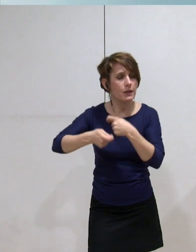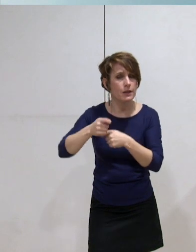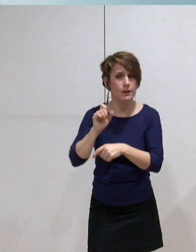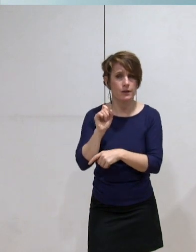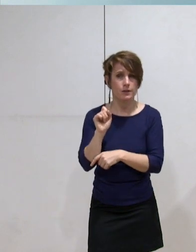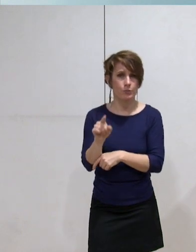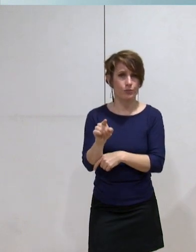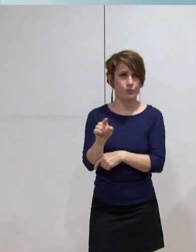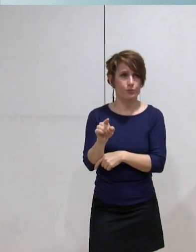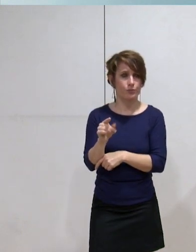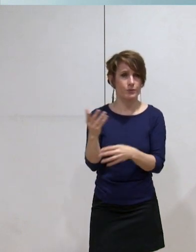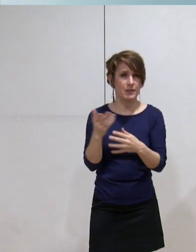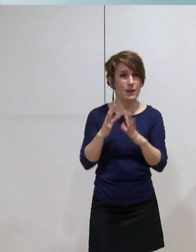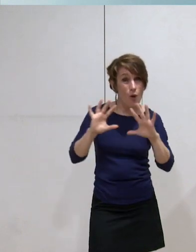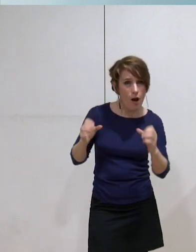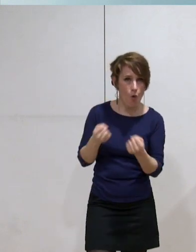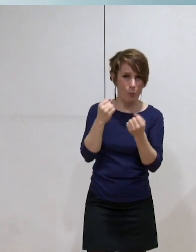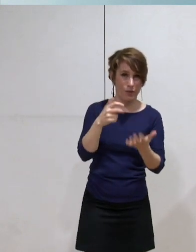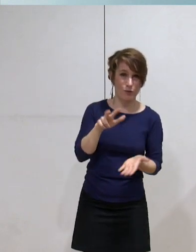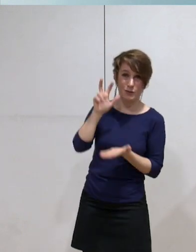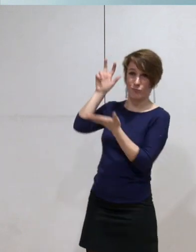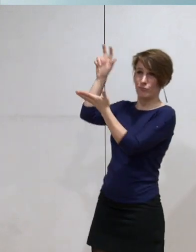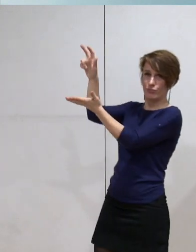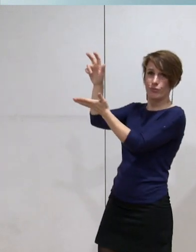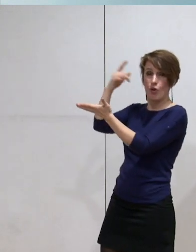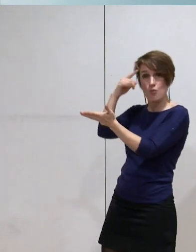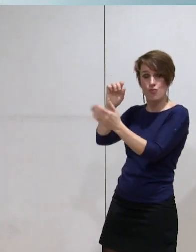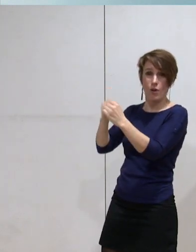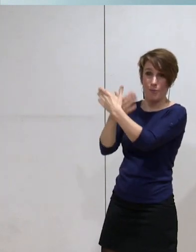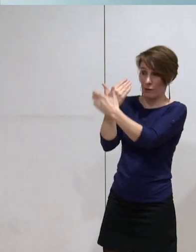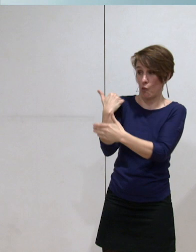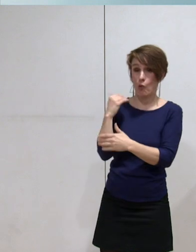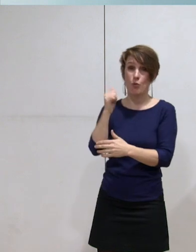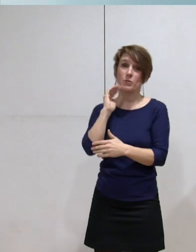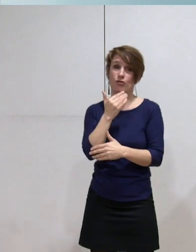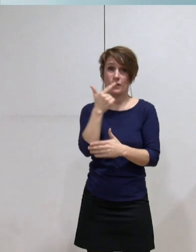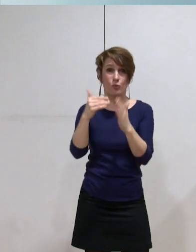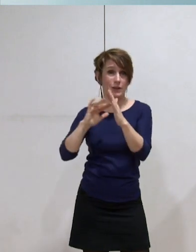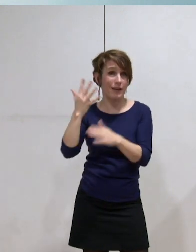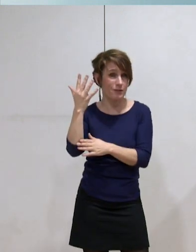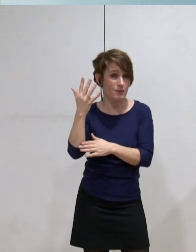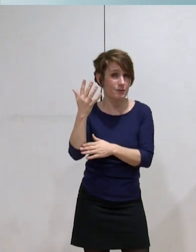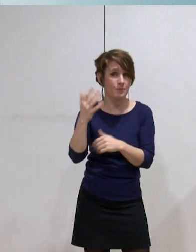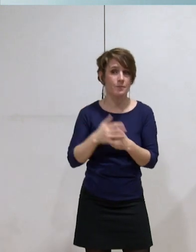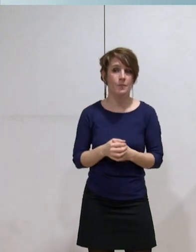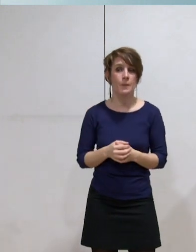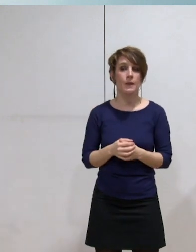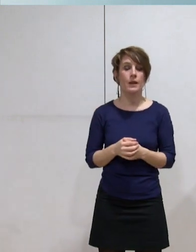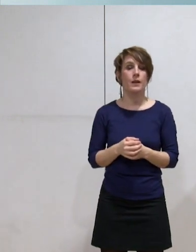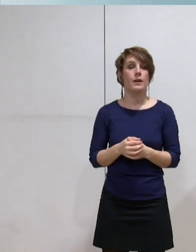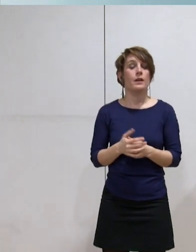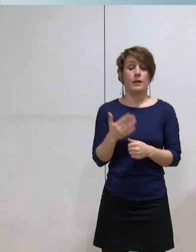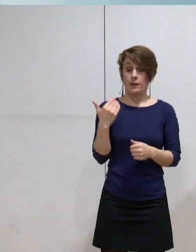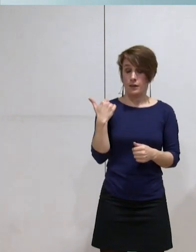une compétence en grande partie transférée à la métropole au 1er janvier 2015 et depuis la décision